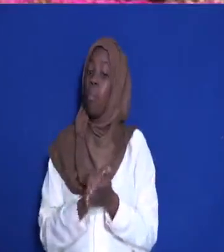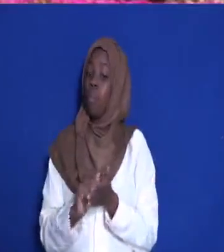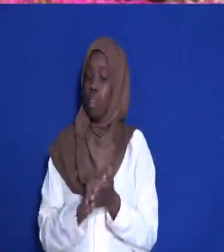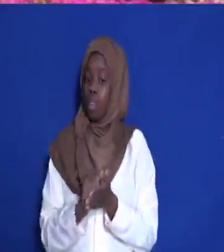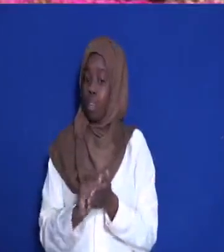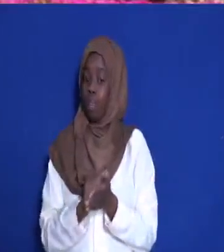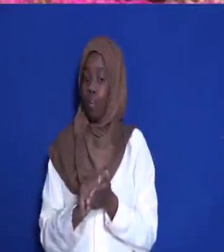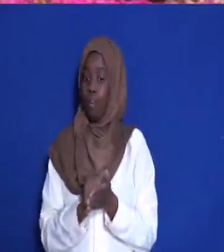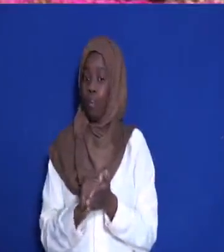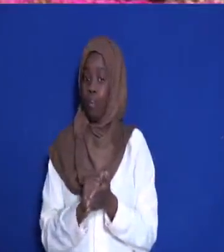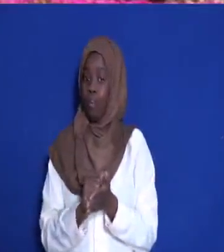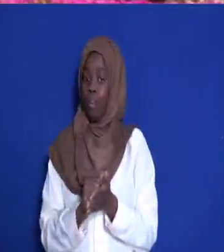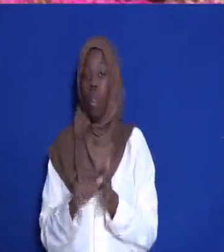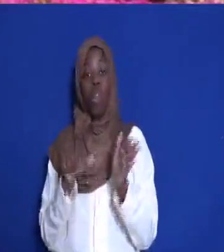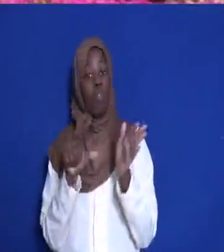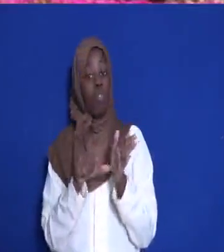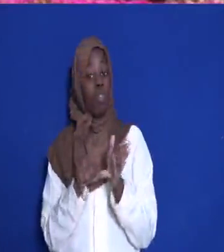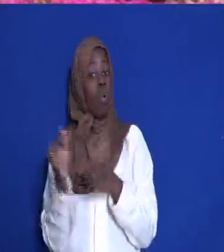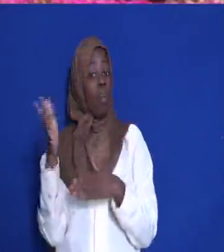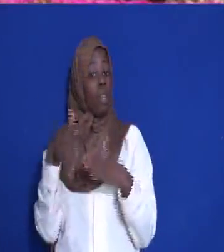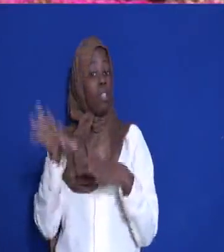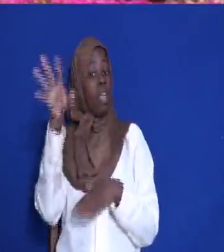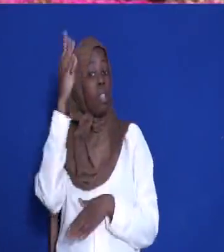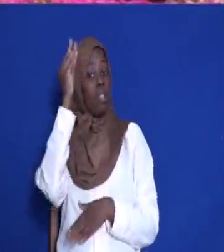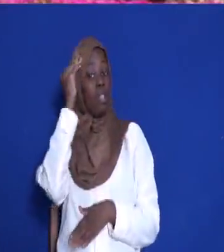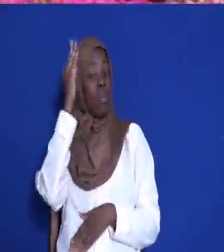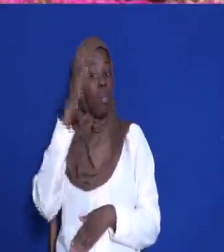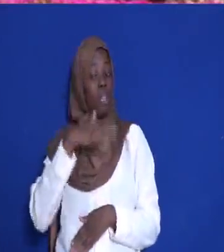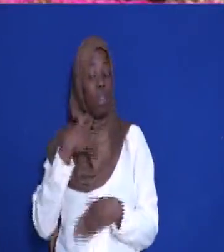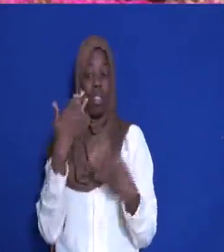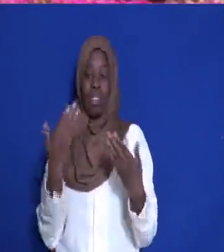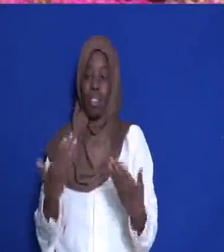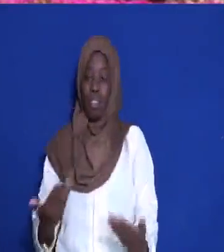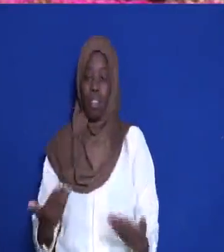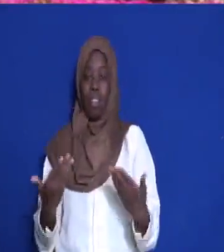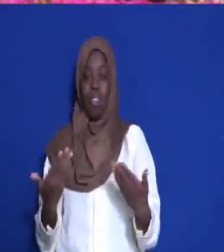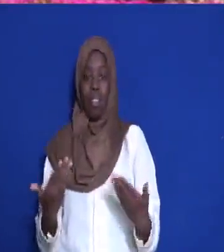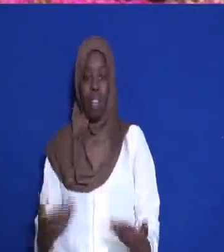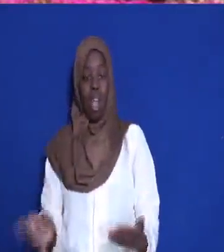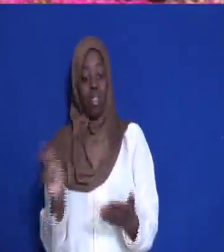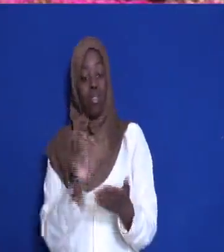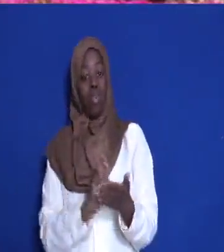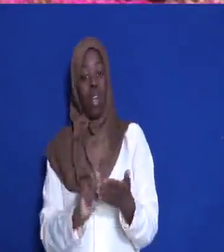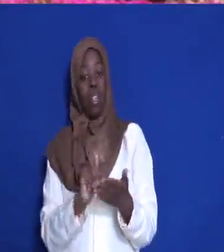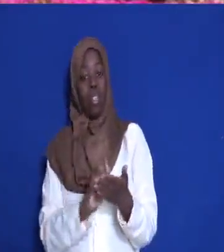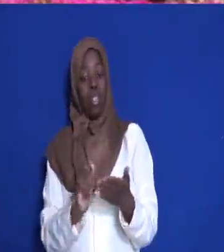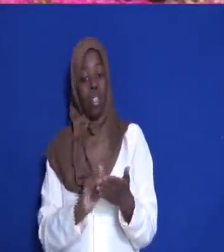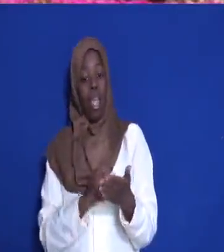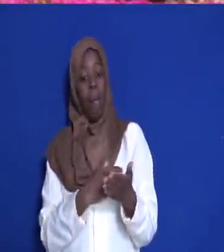Mmenifahamu watoto wazuri? Sawa. Wanafunzi, kwa kumalizia somo letu,